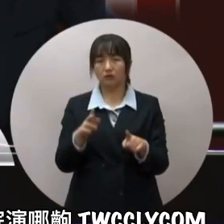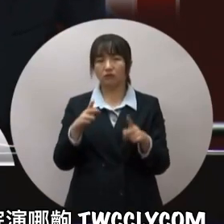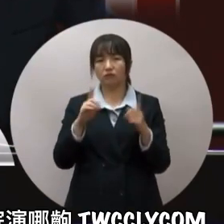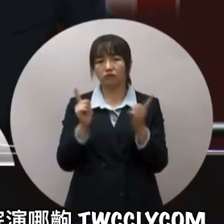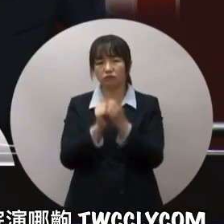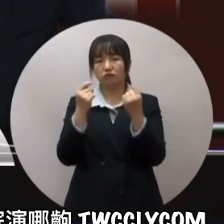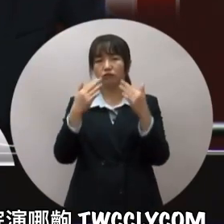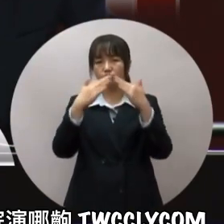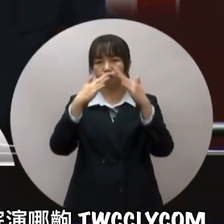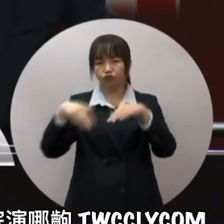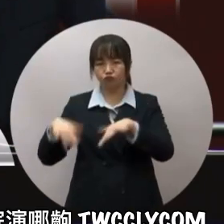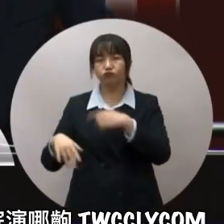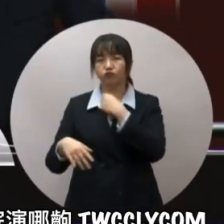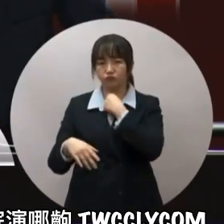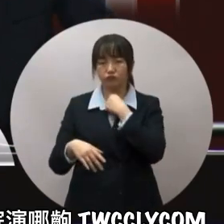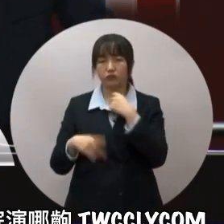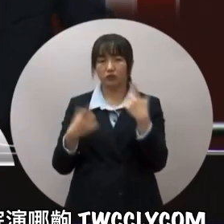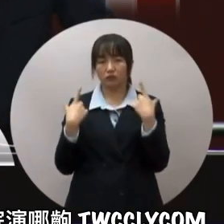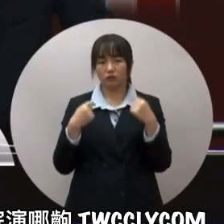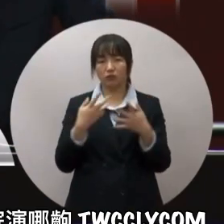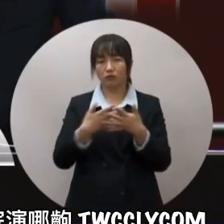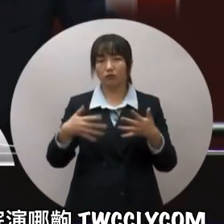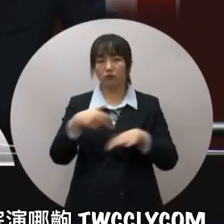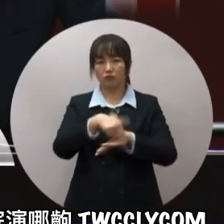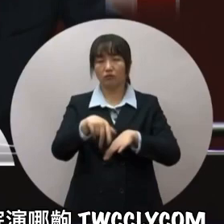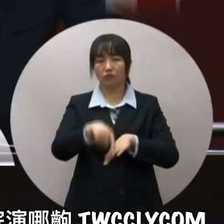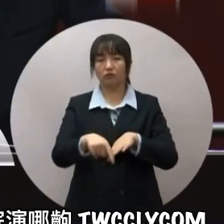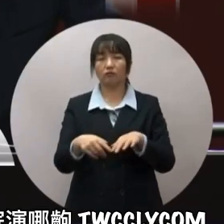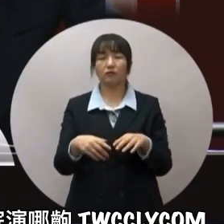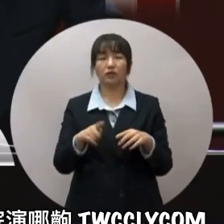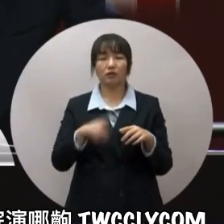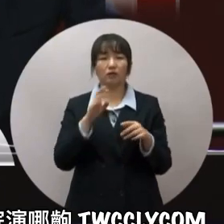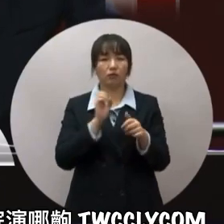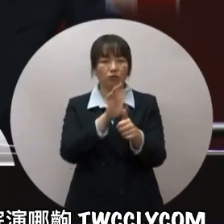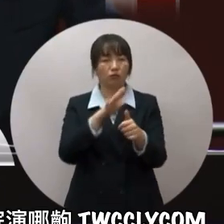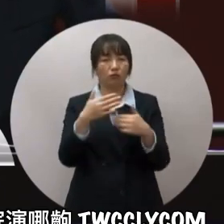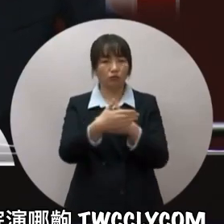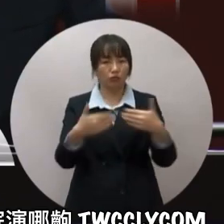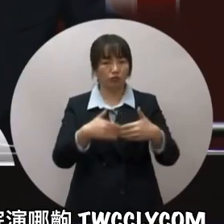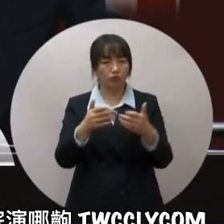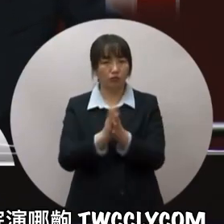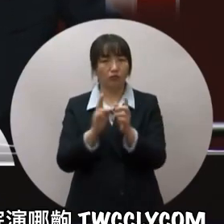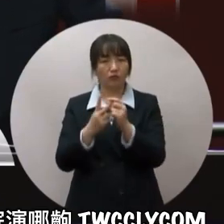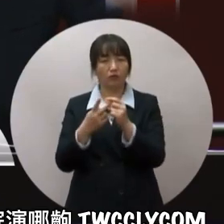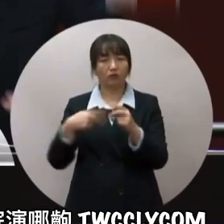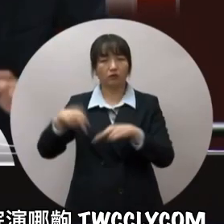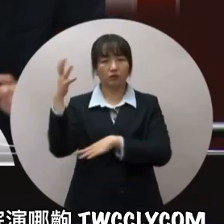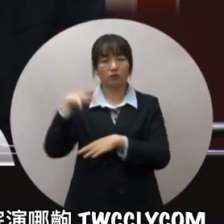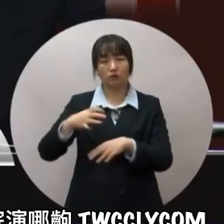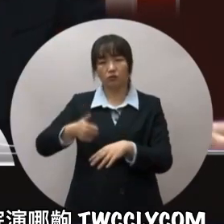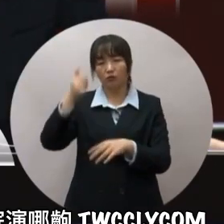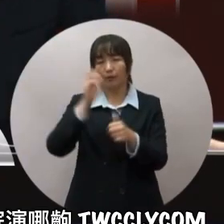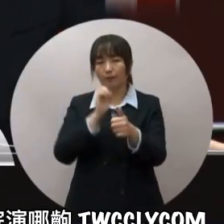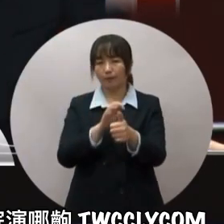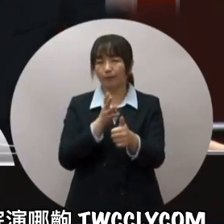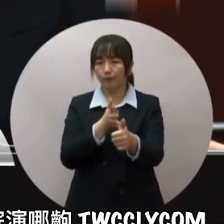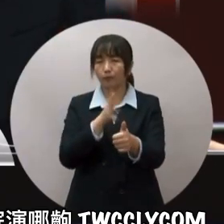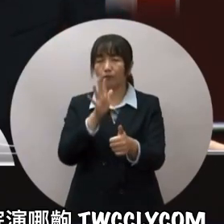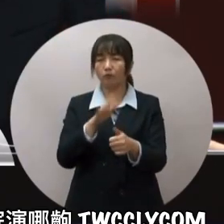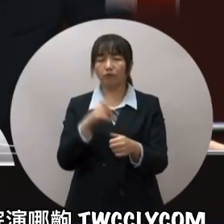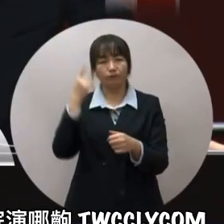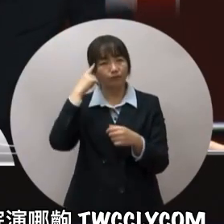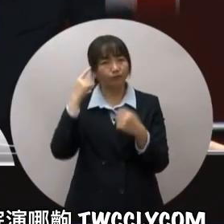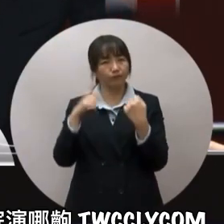房子就是在原來的路廊上面那另外之前我有像我們交通部有提到也有跟院長提到就是也許有沒有可能